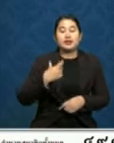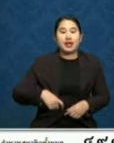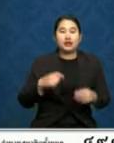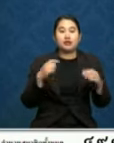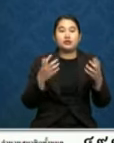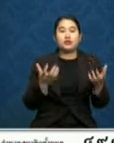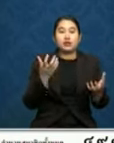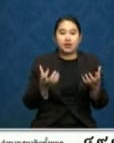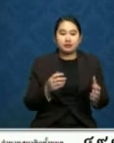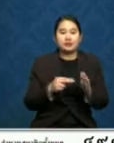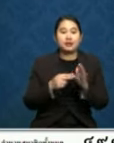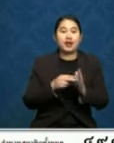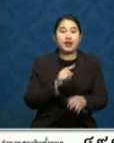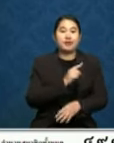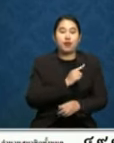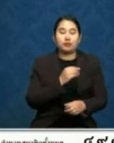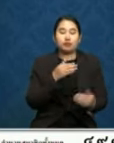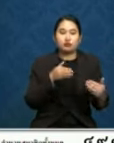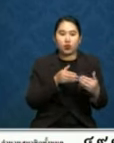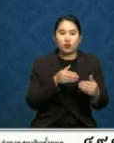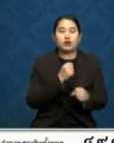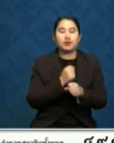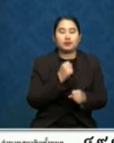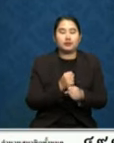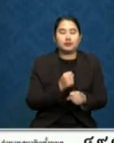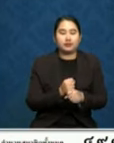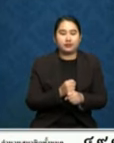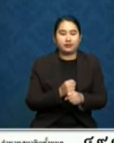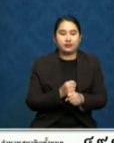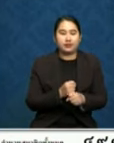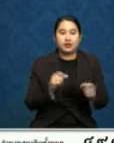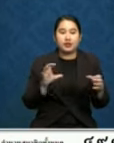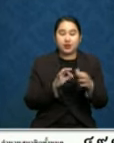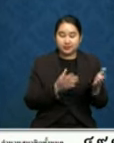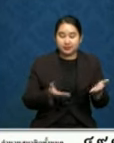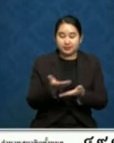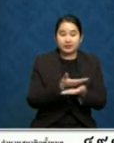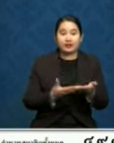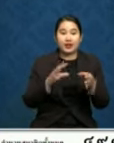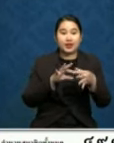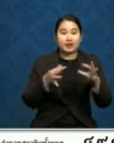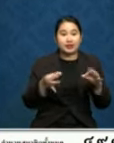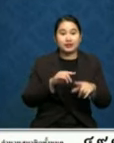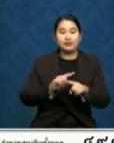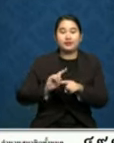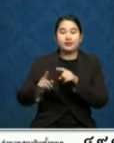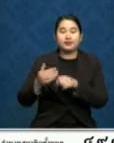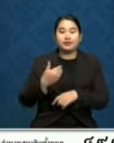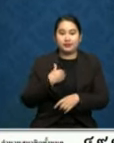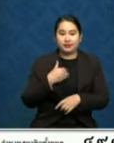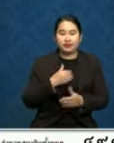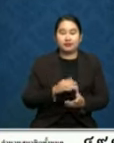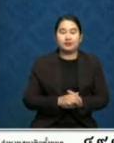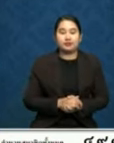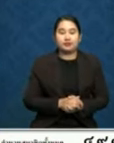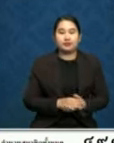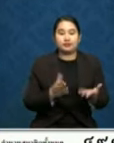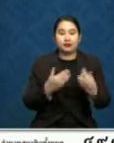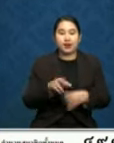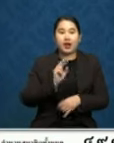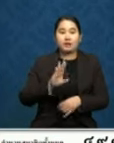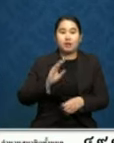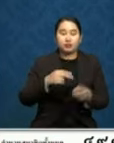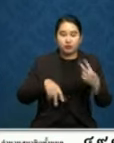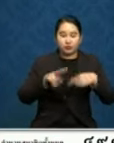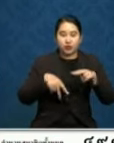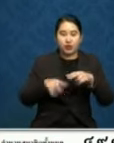ซึ่งจะเป็นหน่วยงานตรงที่ในการดำเนินกระบวนพิจารณาคดีต่างๆนะครับแล้วก็มีการระบบที่